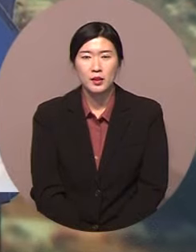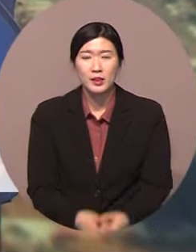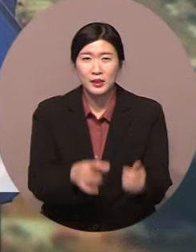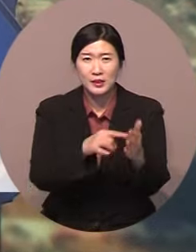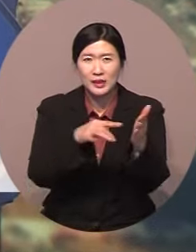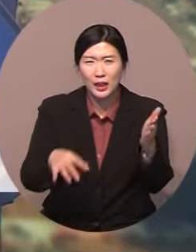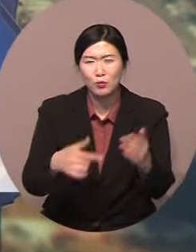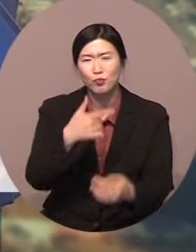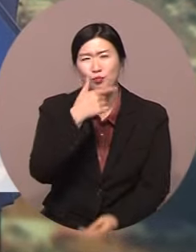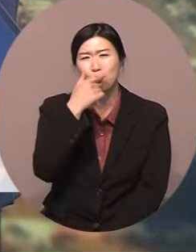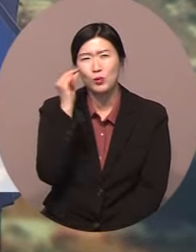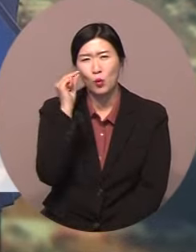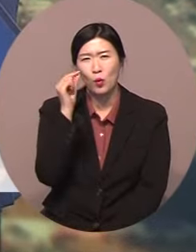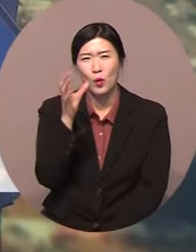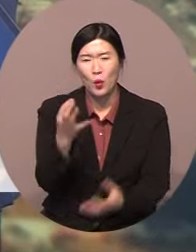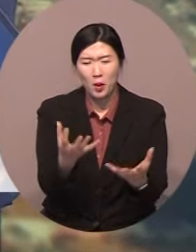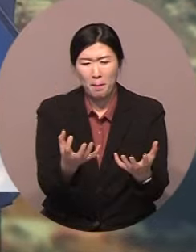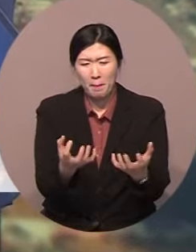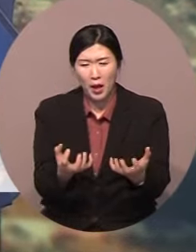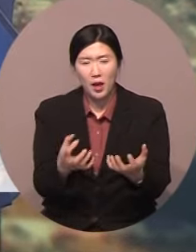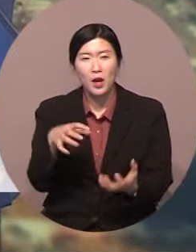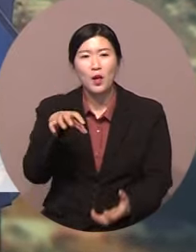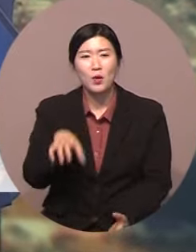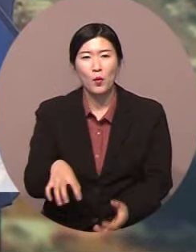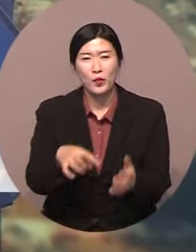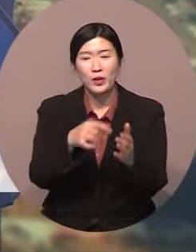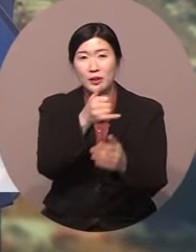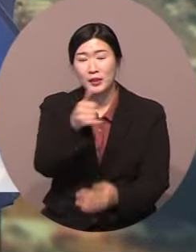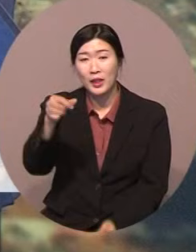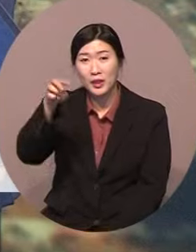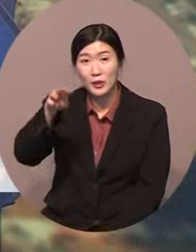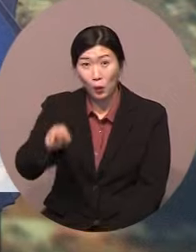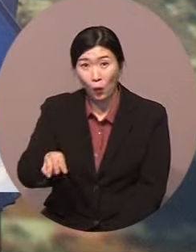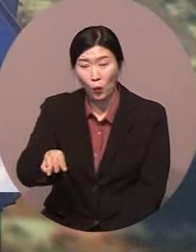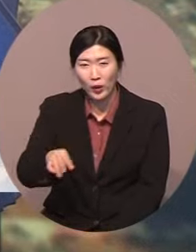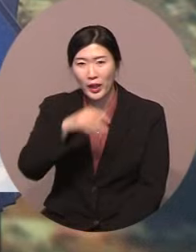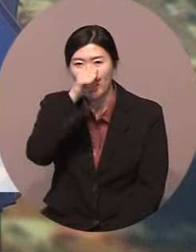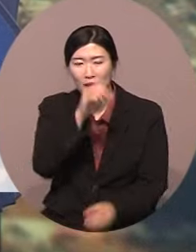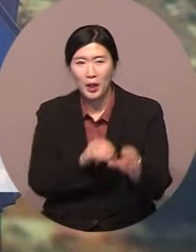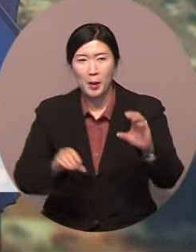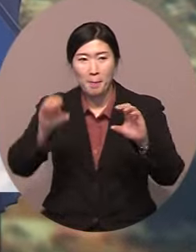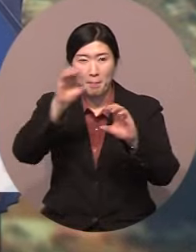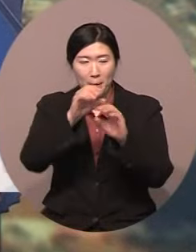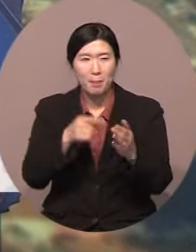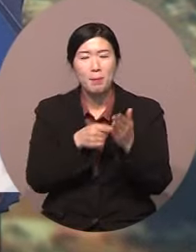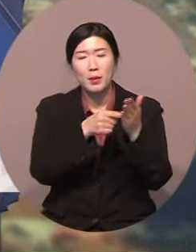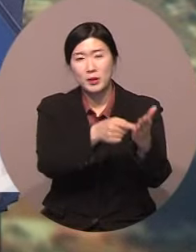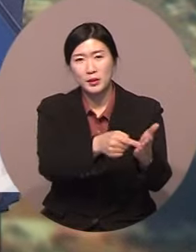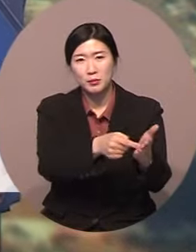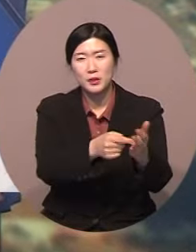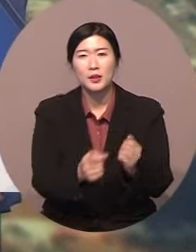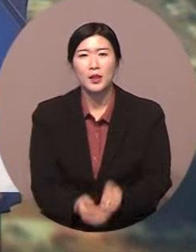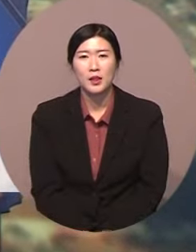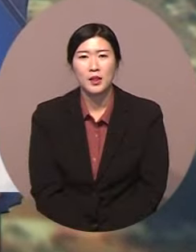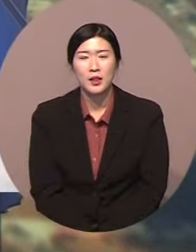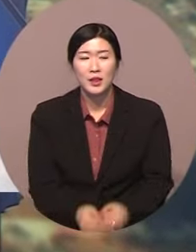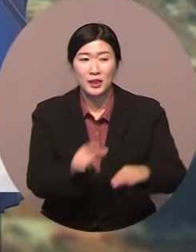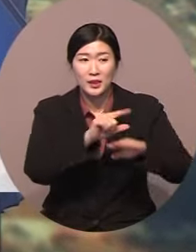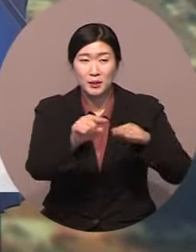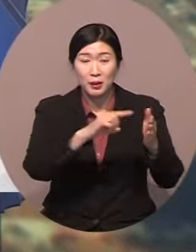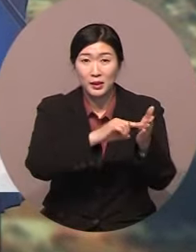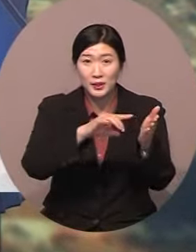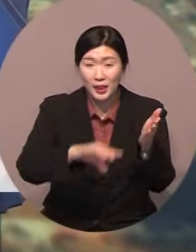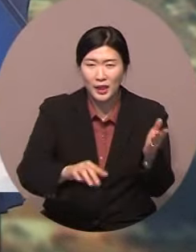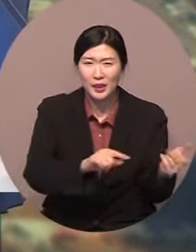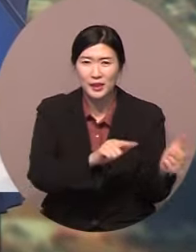세수 부족으로 허리띠를 졸라매고 있는 세종 시가 올해 첫 추가 경정 예산안을 편성했습니다. 지방세,